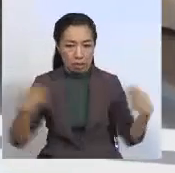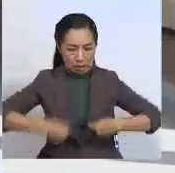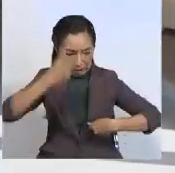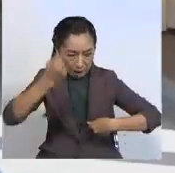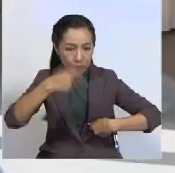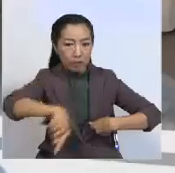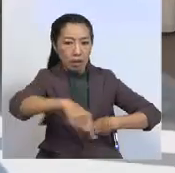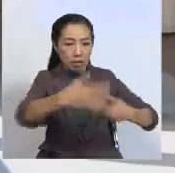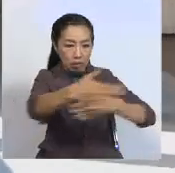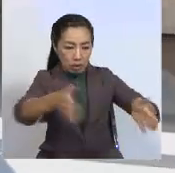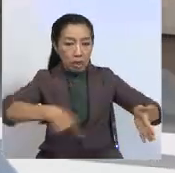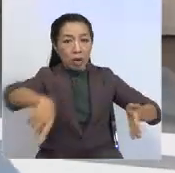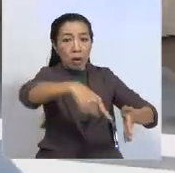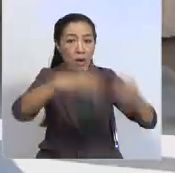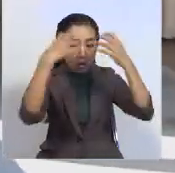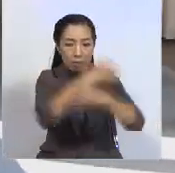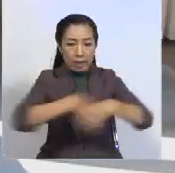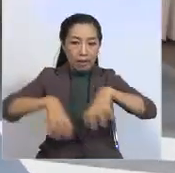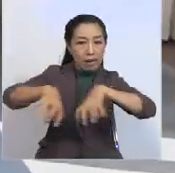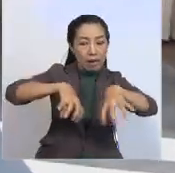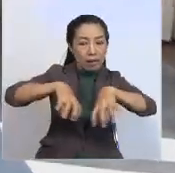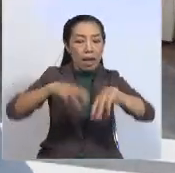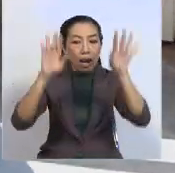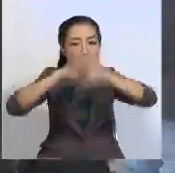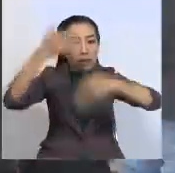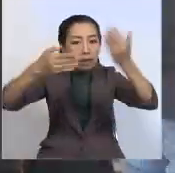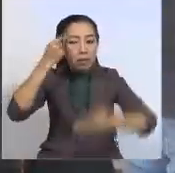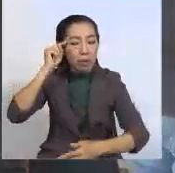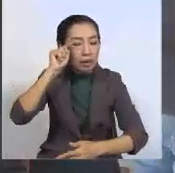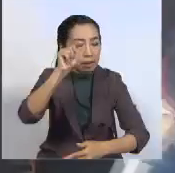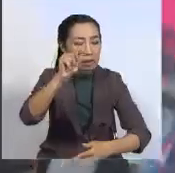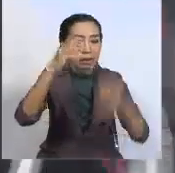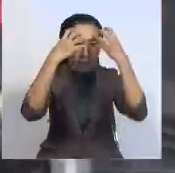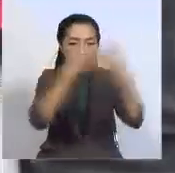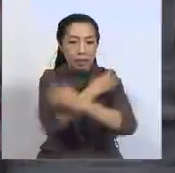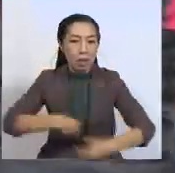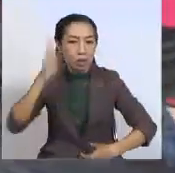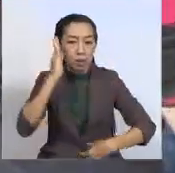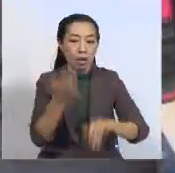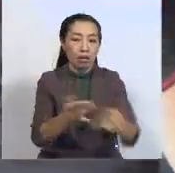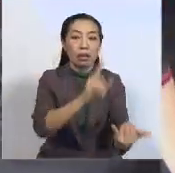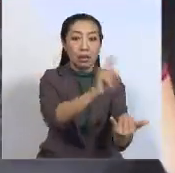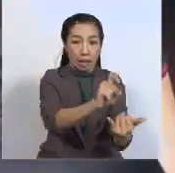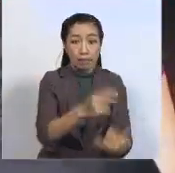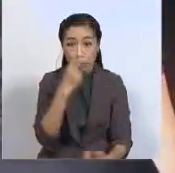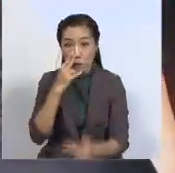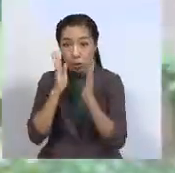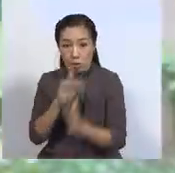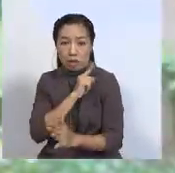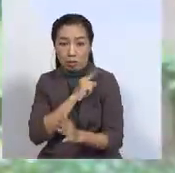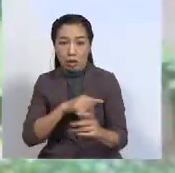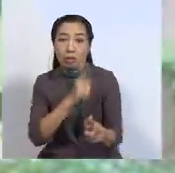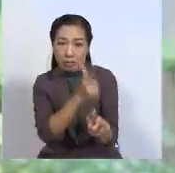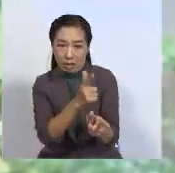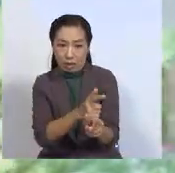แสดงแพนด้าเพื่อแสดงความอาลัยต่อการจากไปของแพนด้าช่วงไปฟังความรู้สึกของทีมพี่เลี้ยงกันครับ เราอยู่กับเ